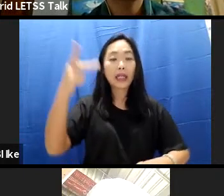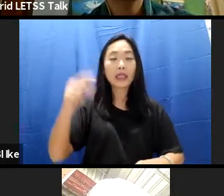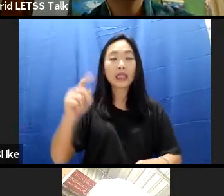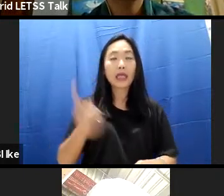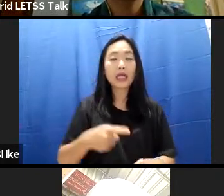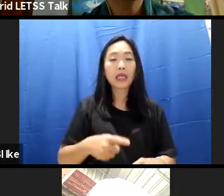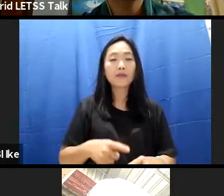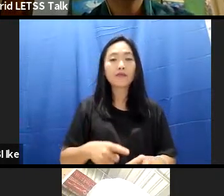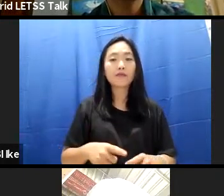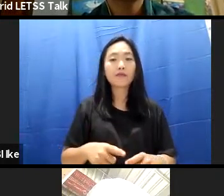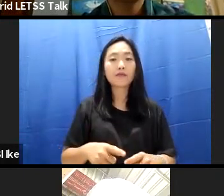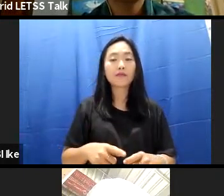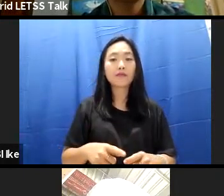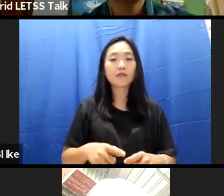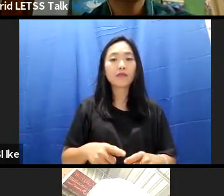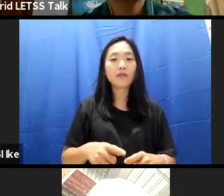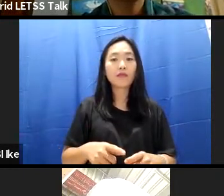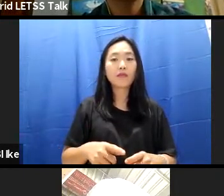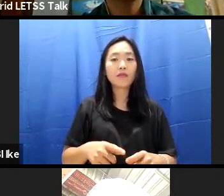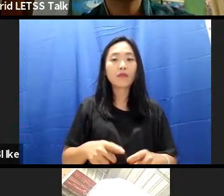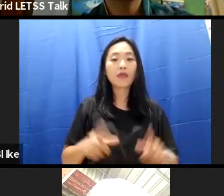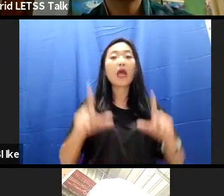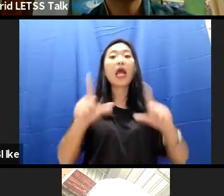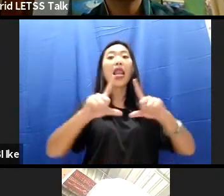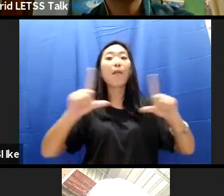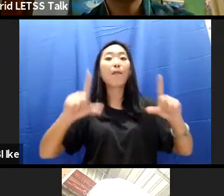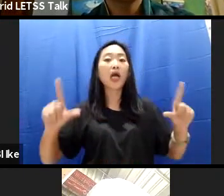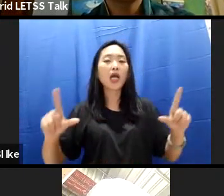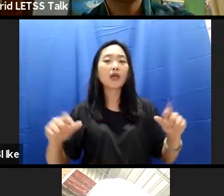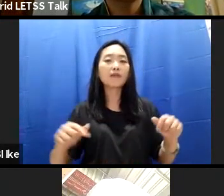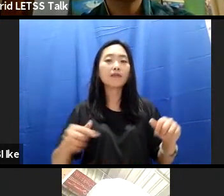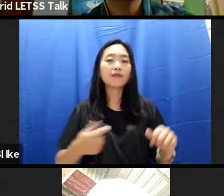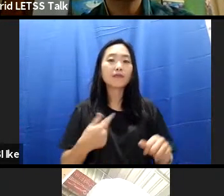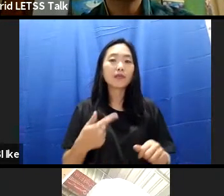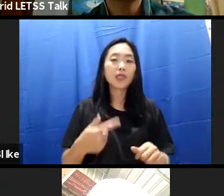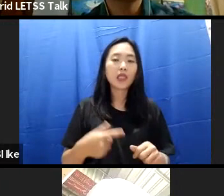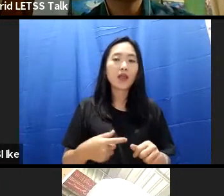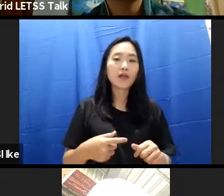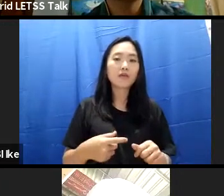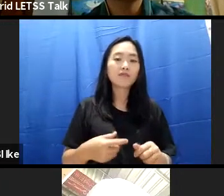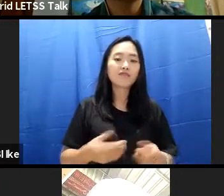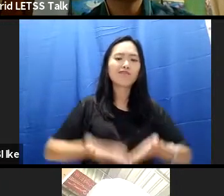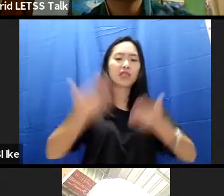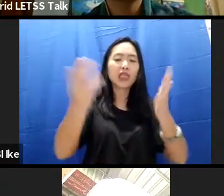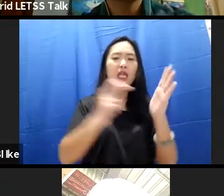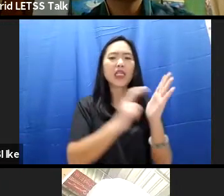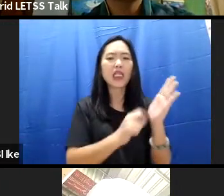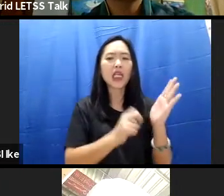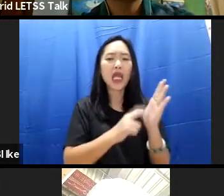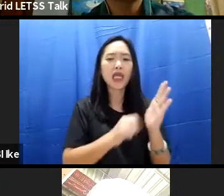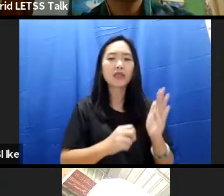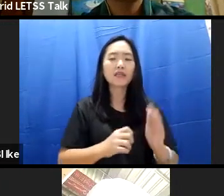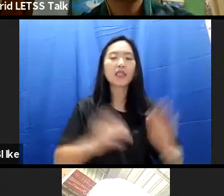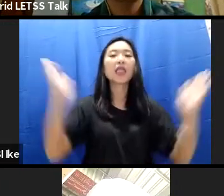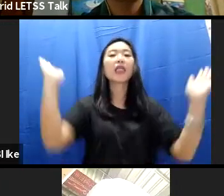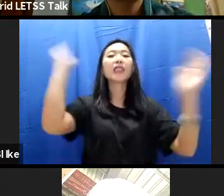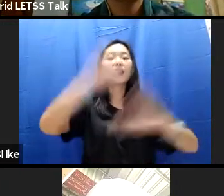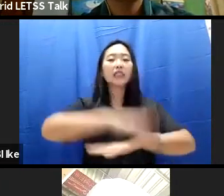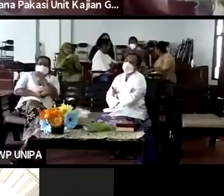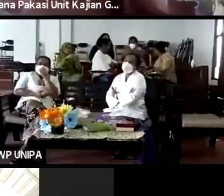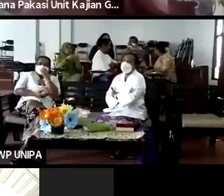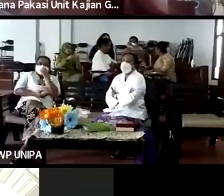mengklaim sebagai kampus pembaharu, terus kemudian menerapkan nilai-nilai moderasi Islam dan seterusnya, itu kan bagian dari klaim-klaim